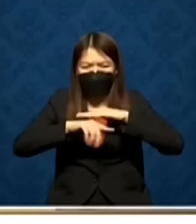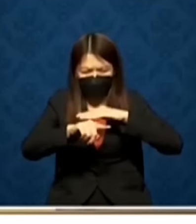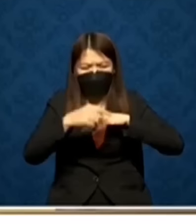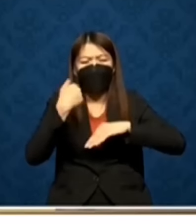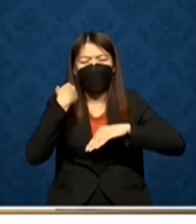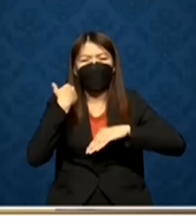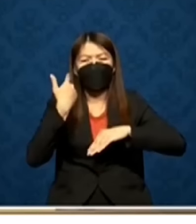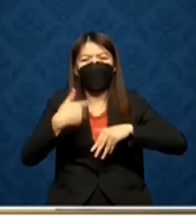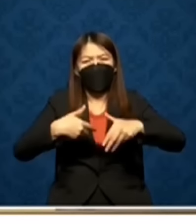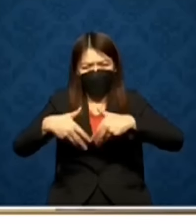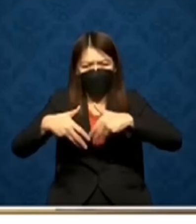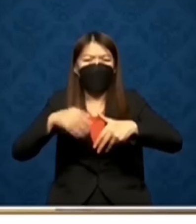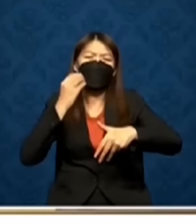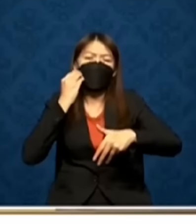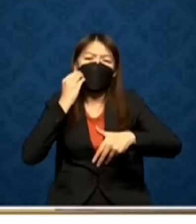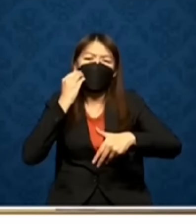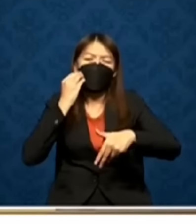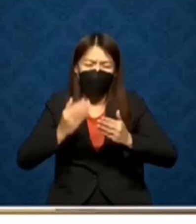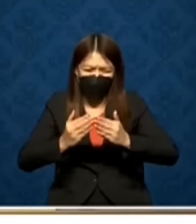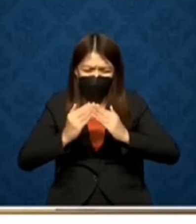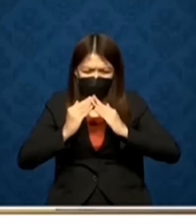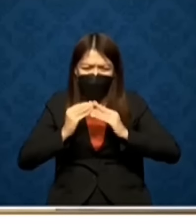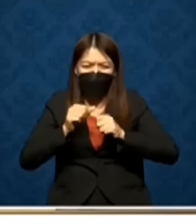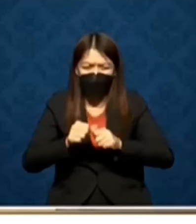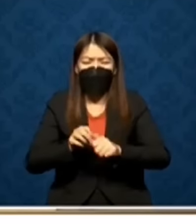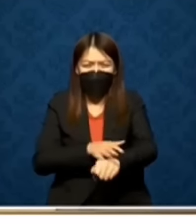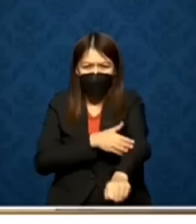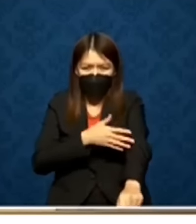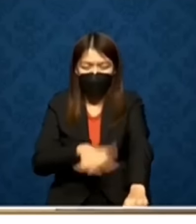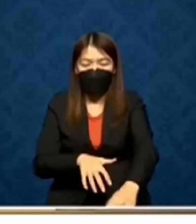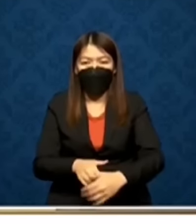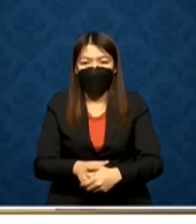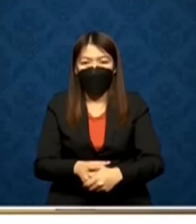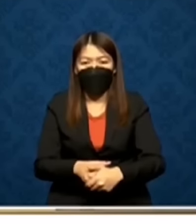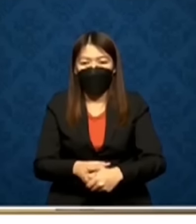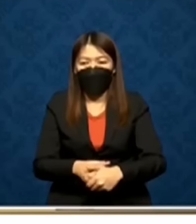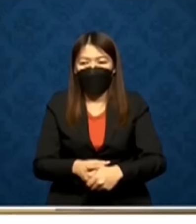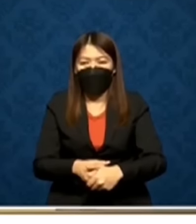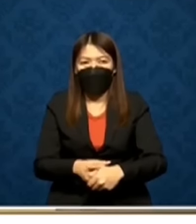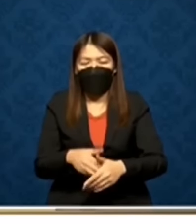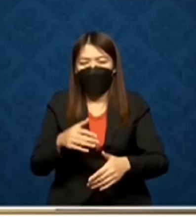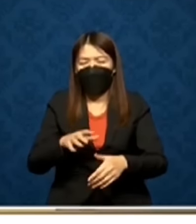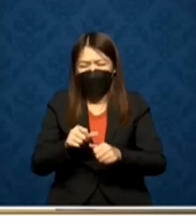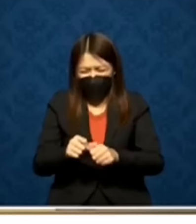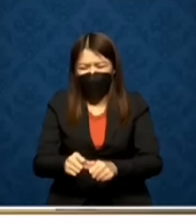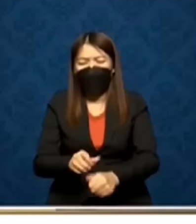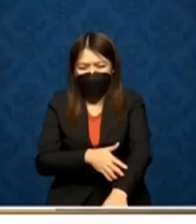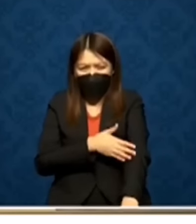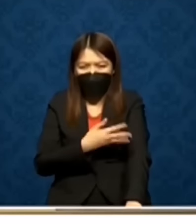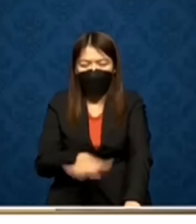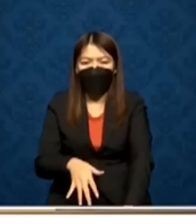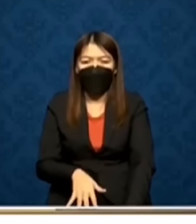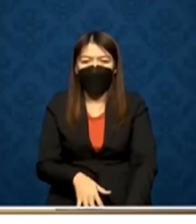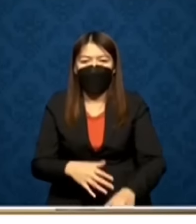นว่าประชาชนเนี่ยจำนวนหนึ่งนะไม่ใช่ทั้งหมดเนี่ยอยู่มาก่อนคือรั